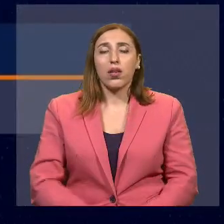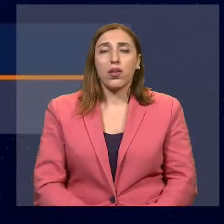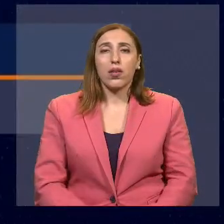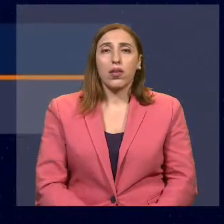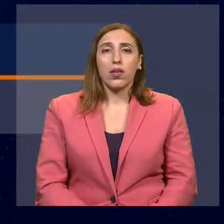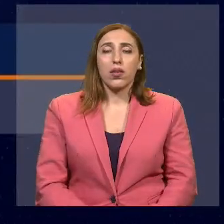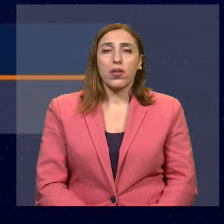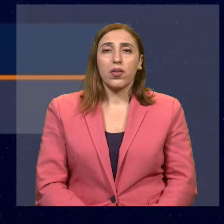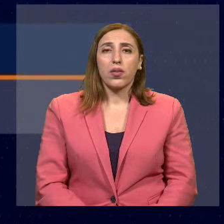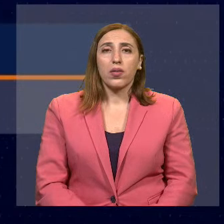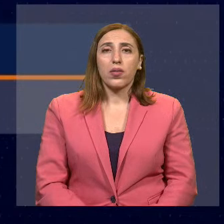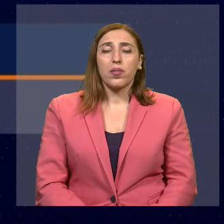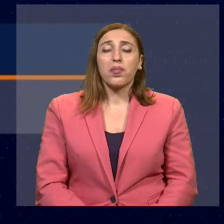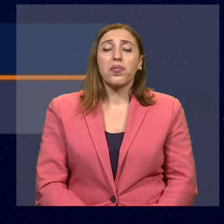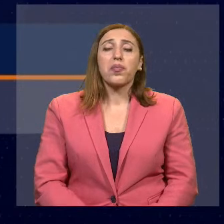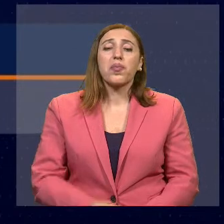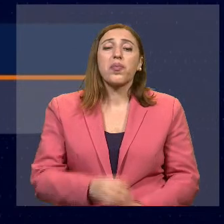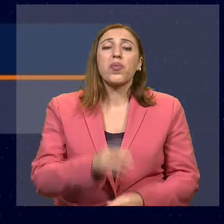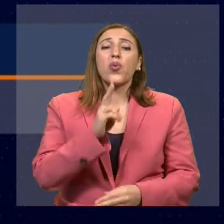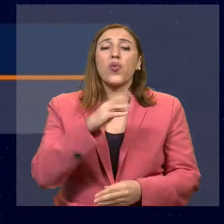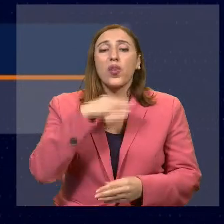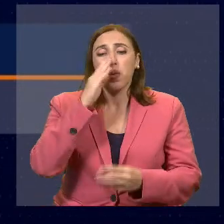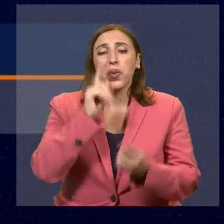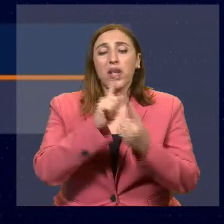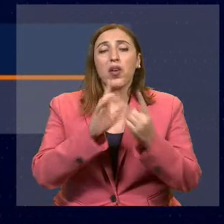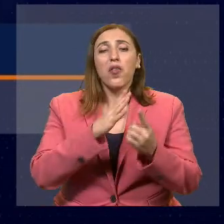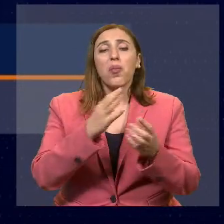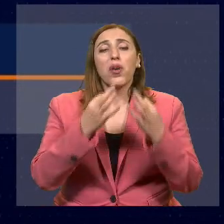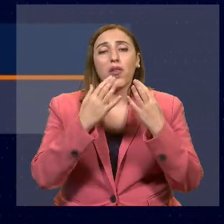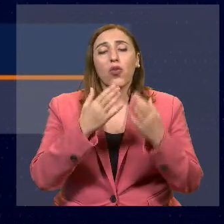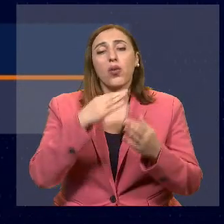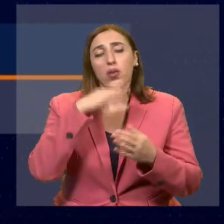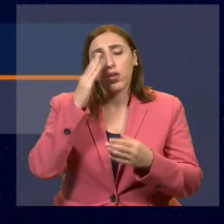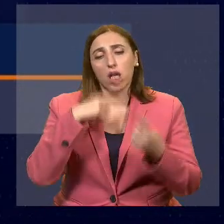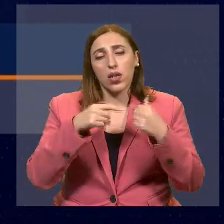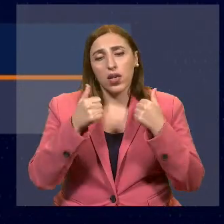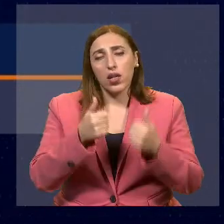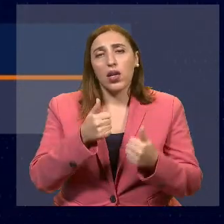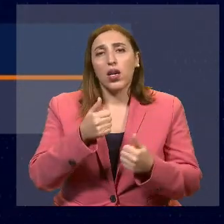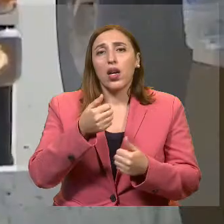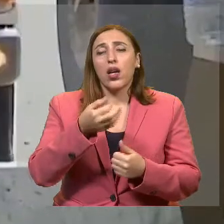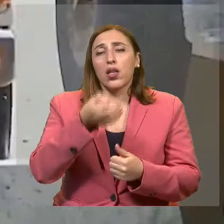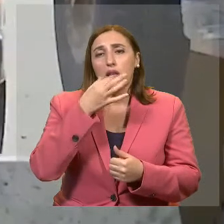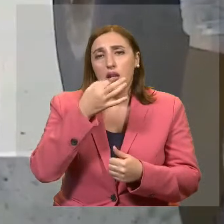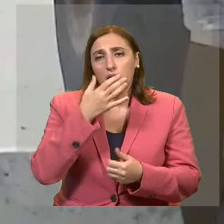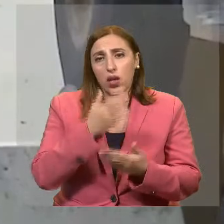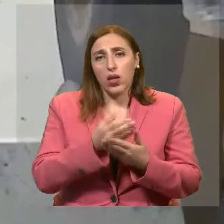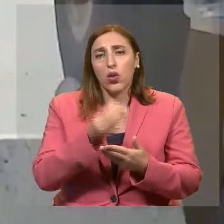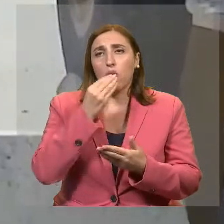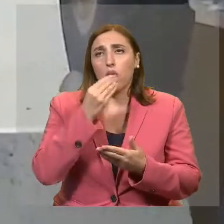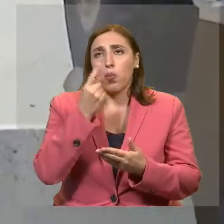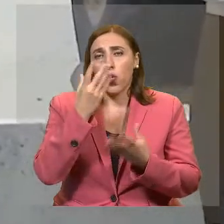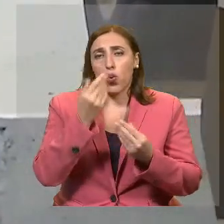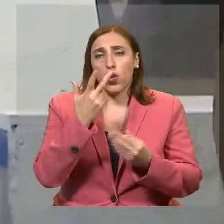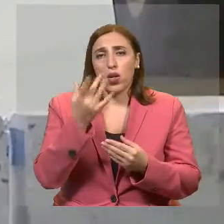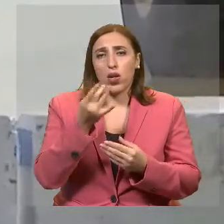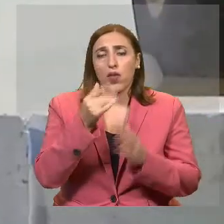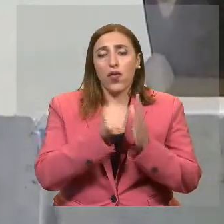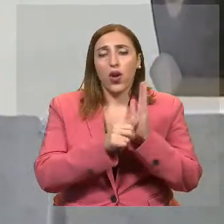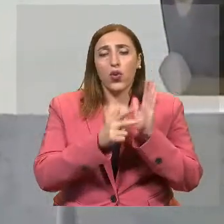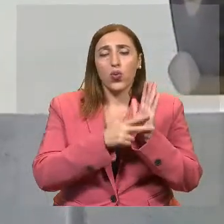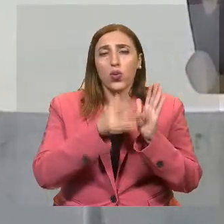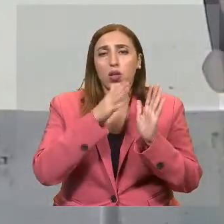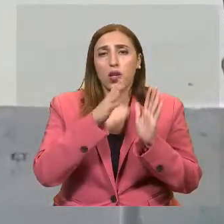է, իրենցում ասում են, բեղեր է ընդունում, երեք անգամ ասում են։ 68-ամյա